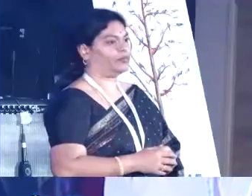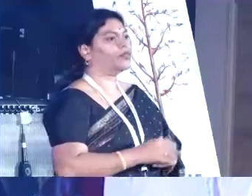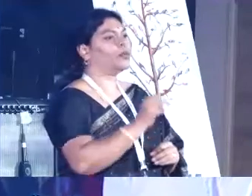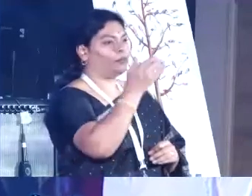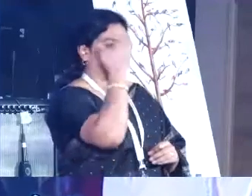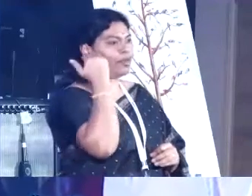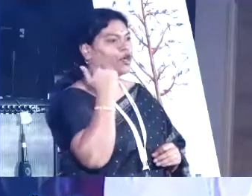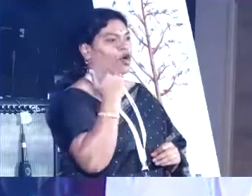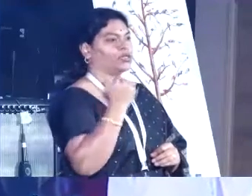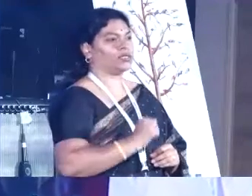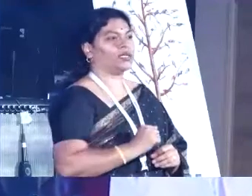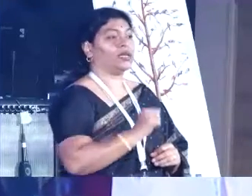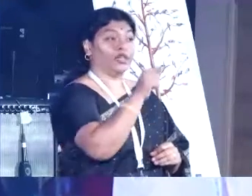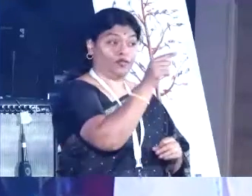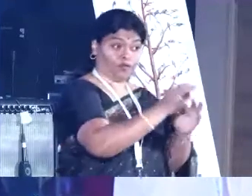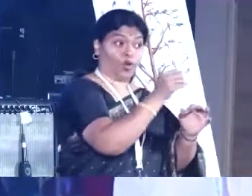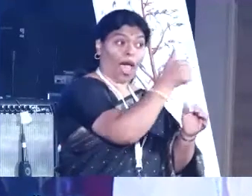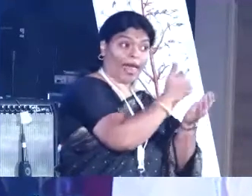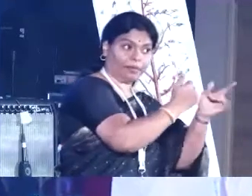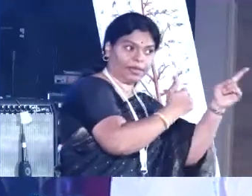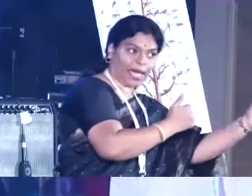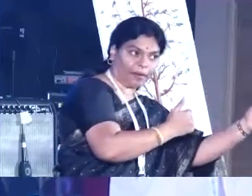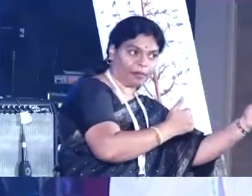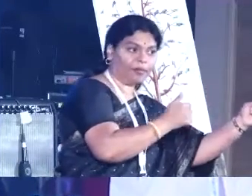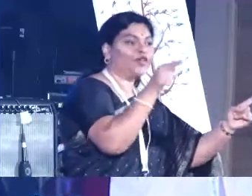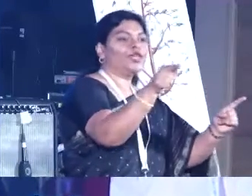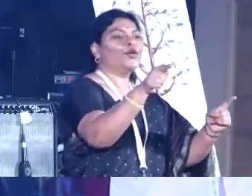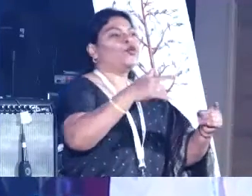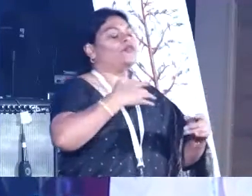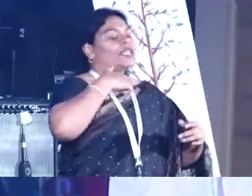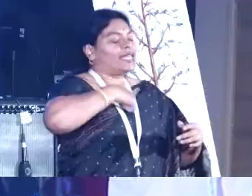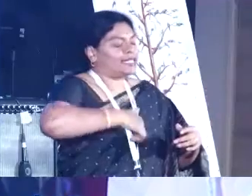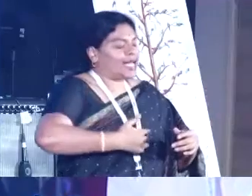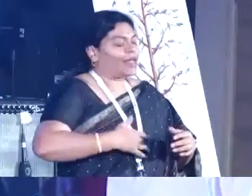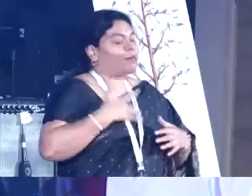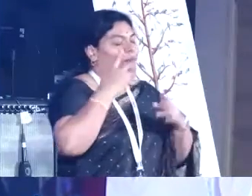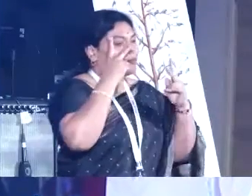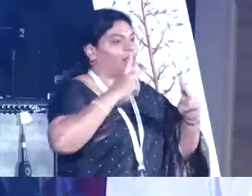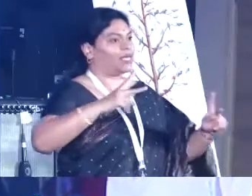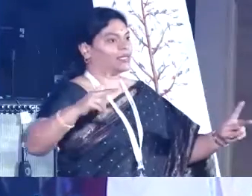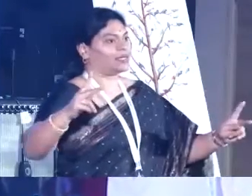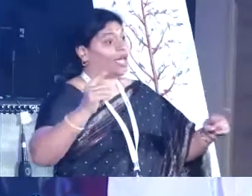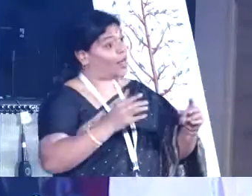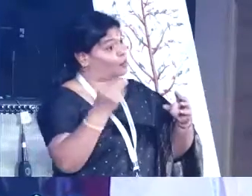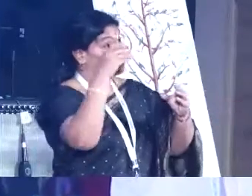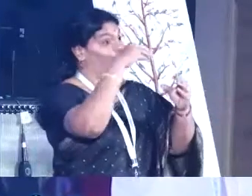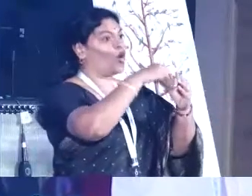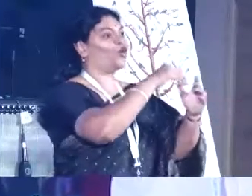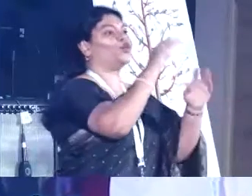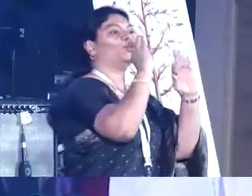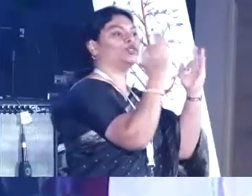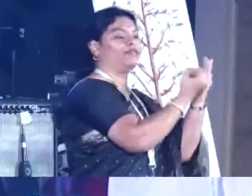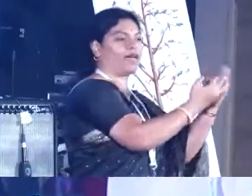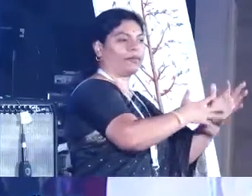क्योंकि उनकी मदद करने से आपको भी तो खुशी मिलेगी लेकिन सबसे ज़्यादा उन परिवारों को